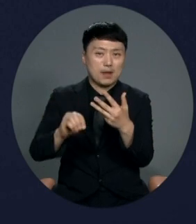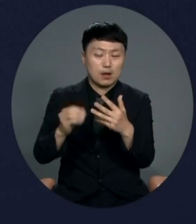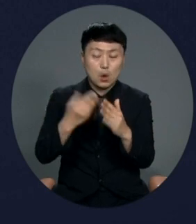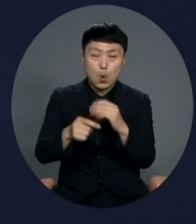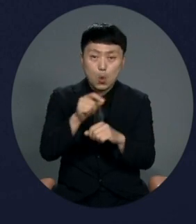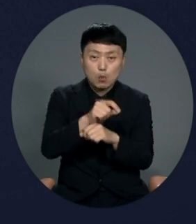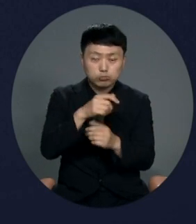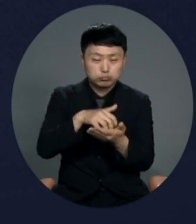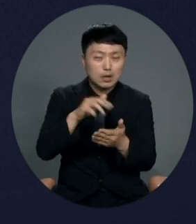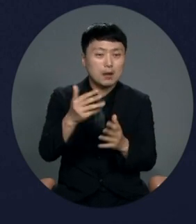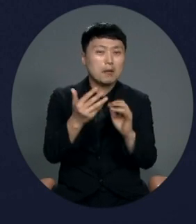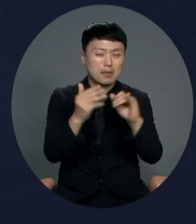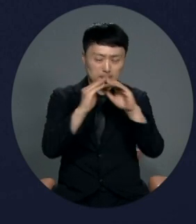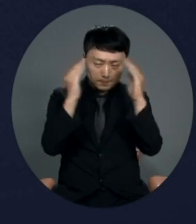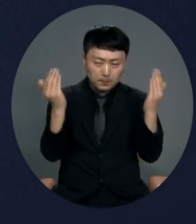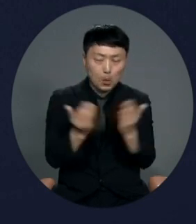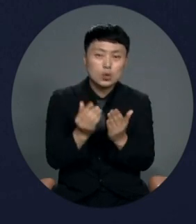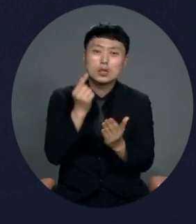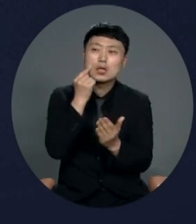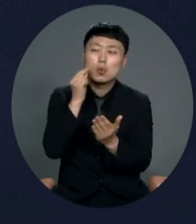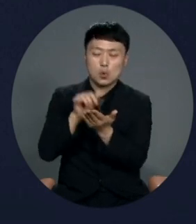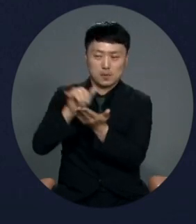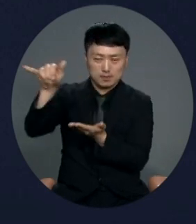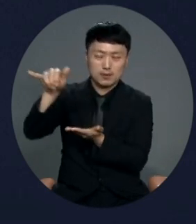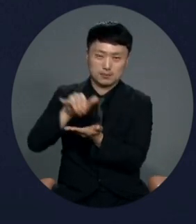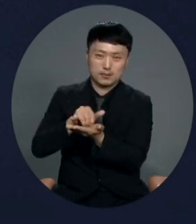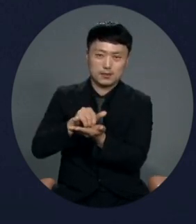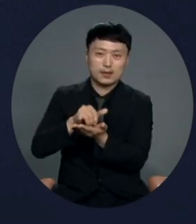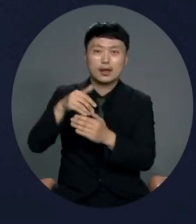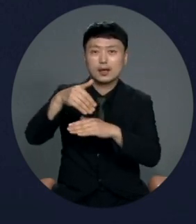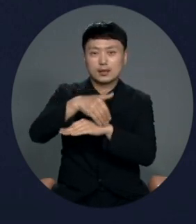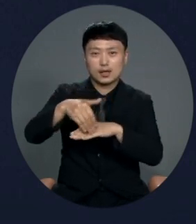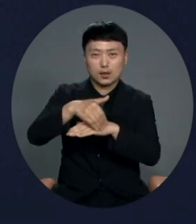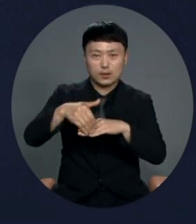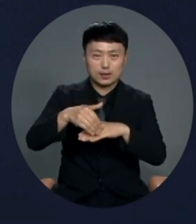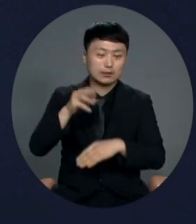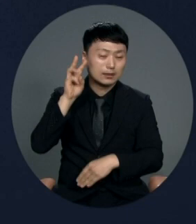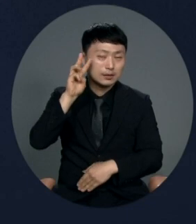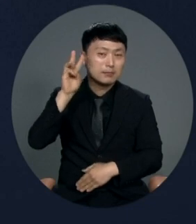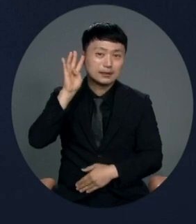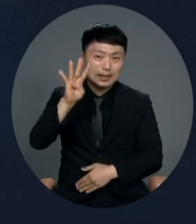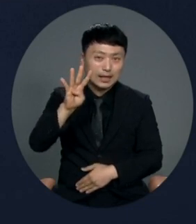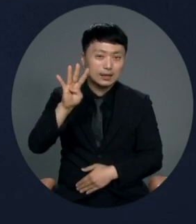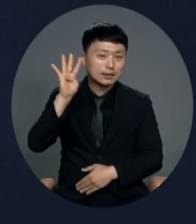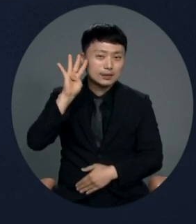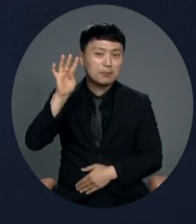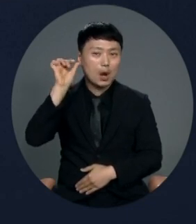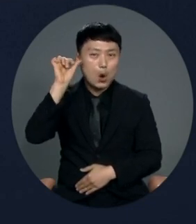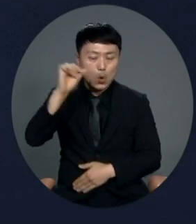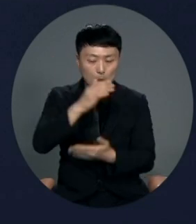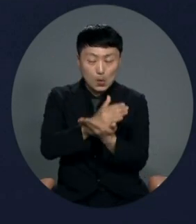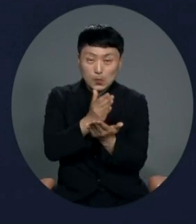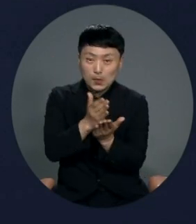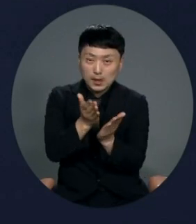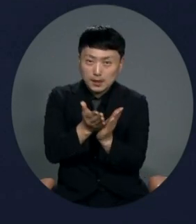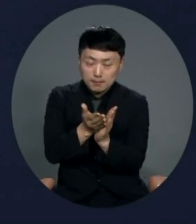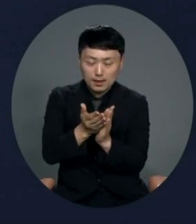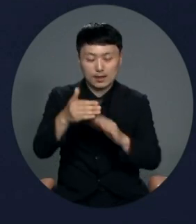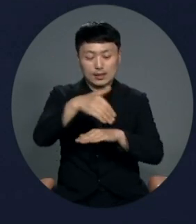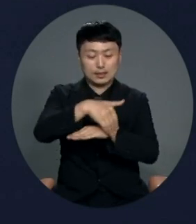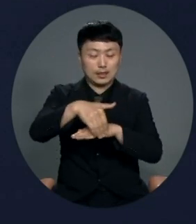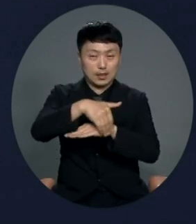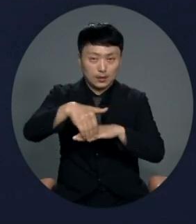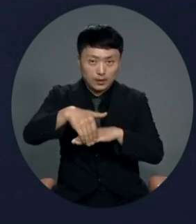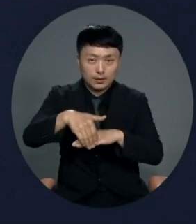공무원 800명 전부 일본으로 보내줍니다. 3박 4일 또는 4박 5일 일정으로 각자 자유롭게 계획을